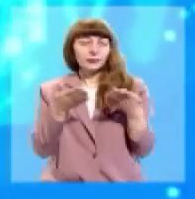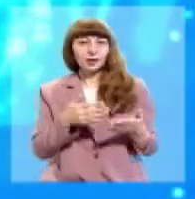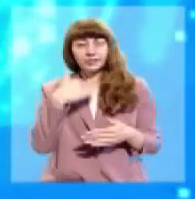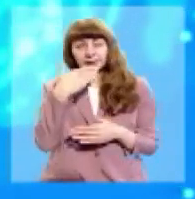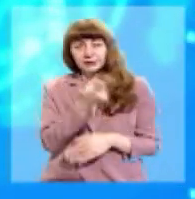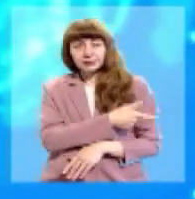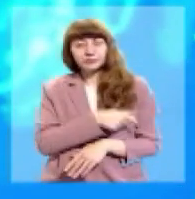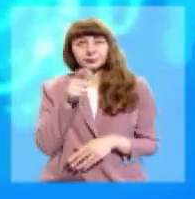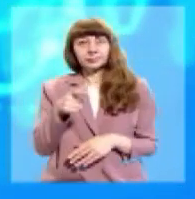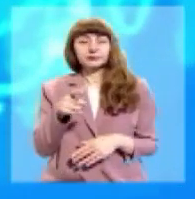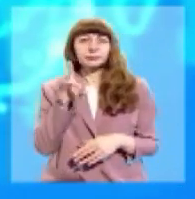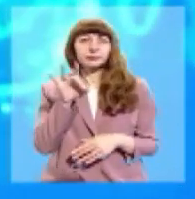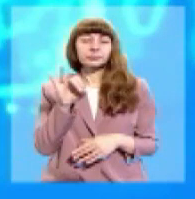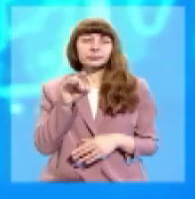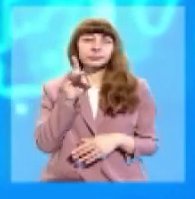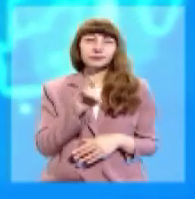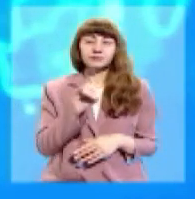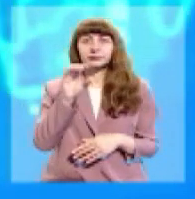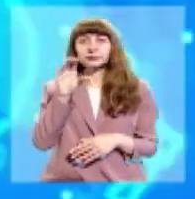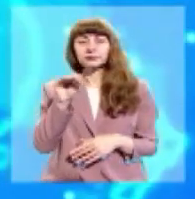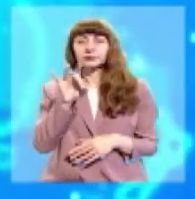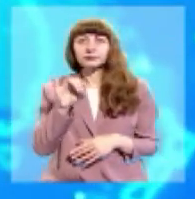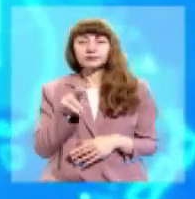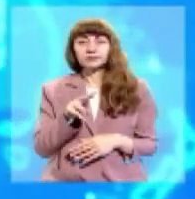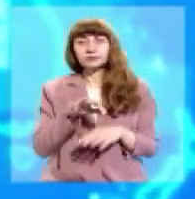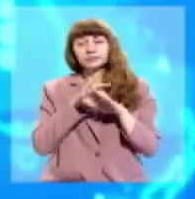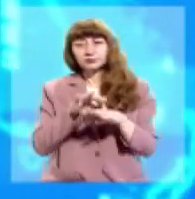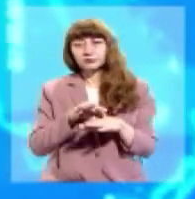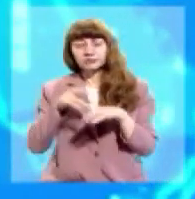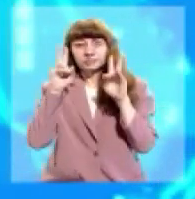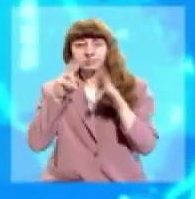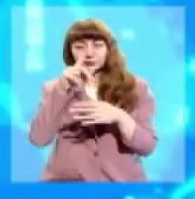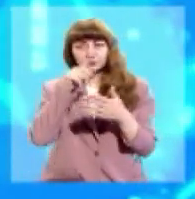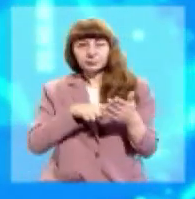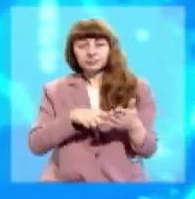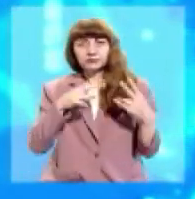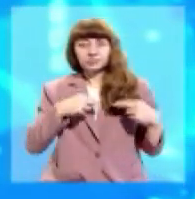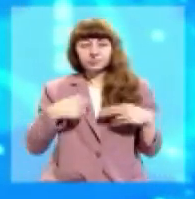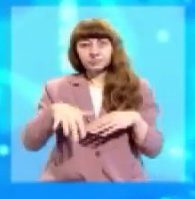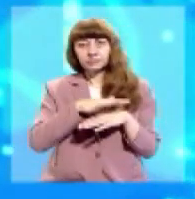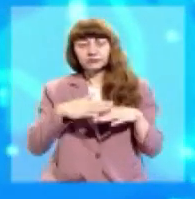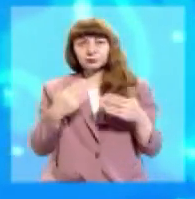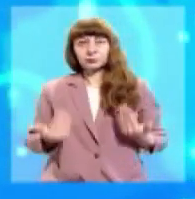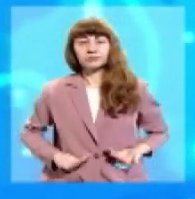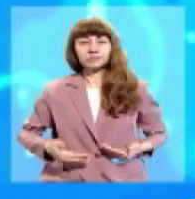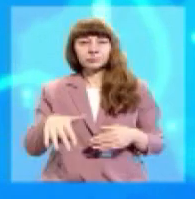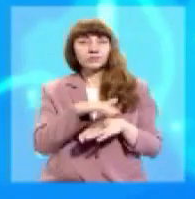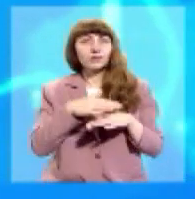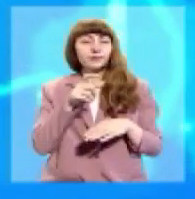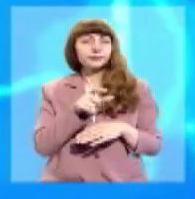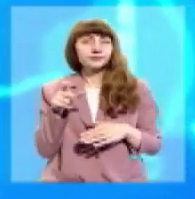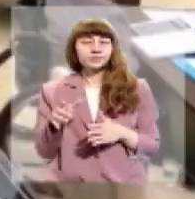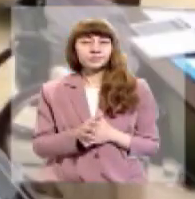білдірді. Оның айтуынша жатағымның жетегіндегілер қоғамның барлық саласында қызмет етіп жүр. Ал бейресми деректерге сәйкес діни